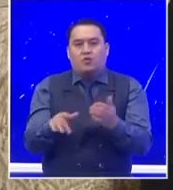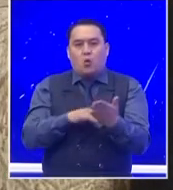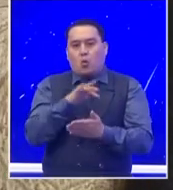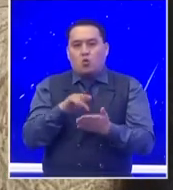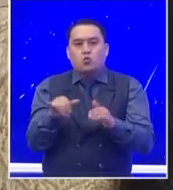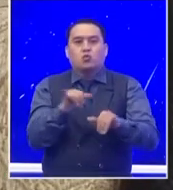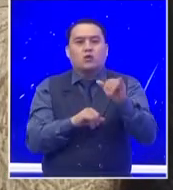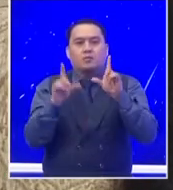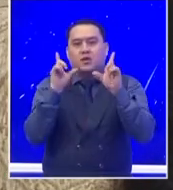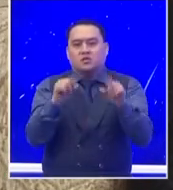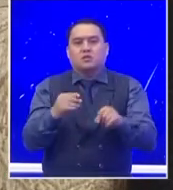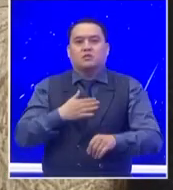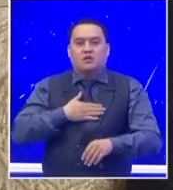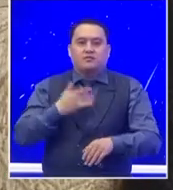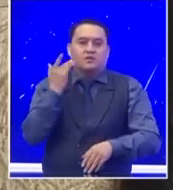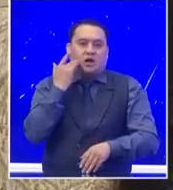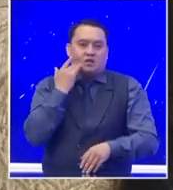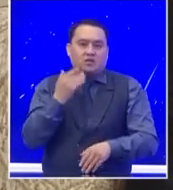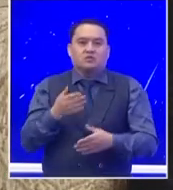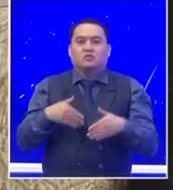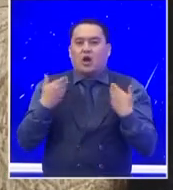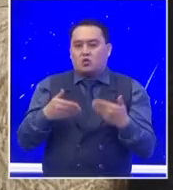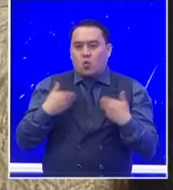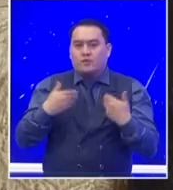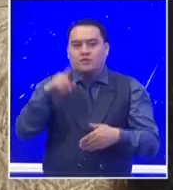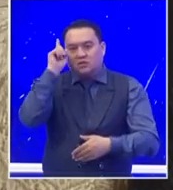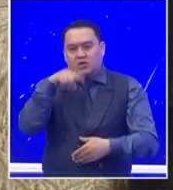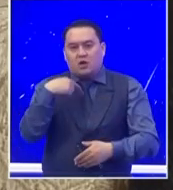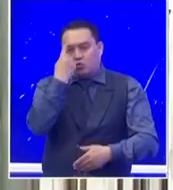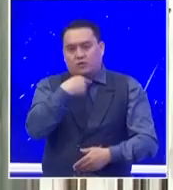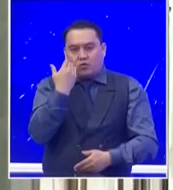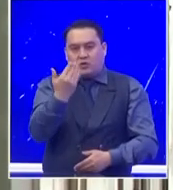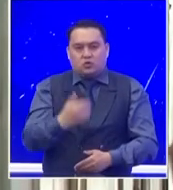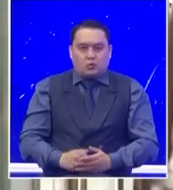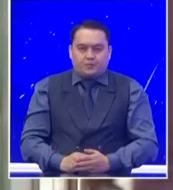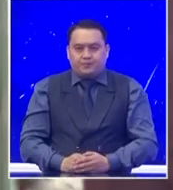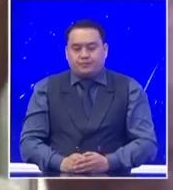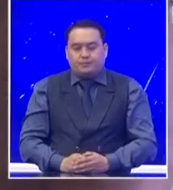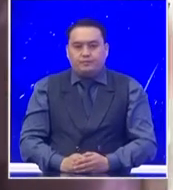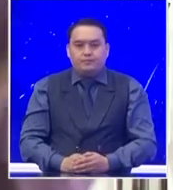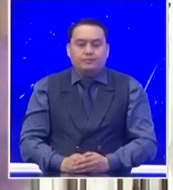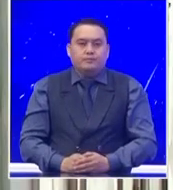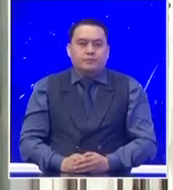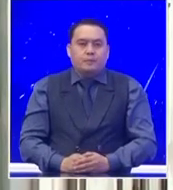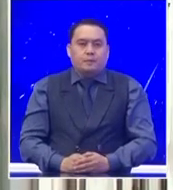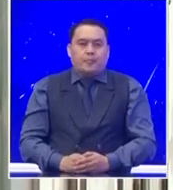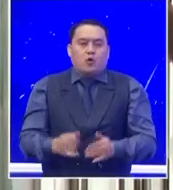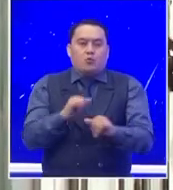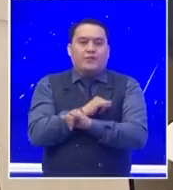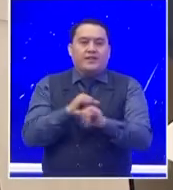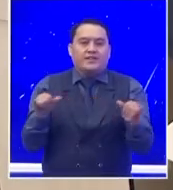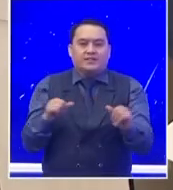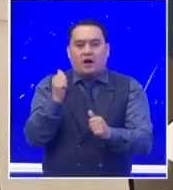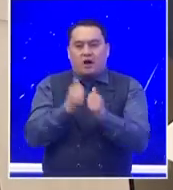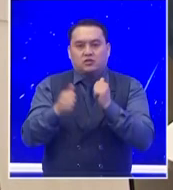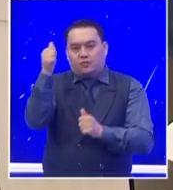куда бы ни пошли мы, везде все здороваются, все знают Айгуль Мырзахановну. Со слов Айгуля Мангильды, демография областного центра